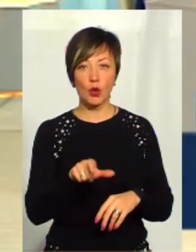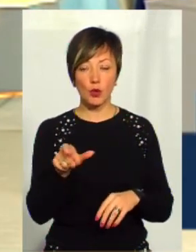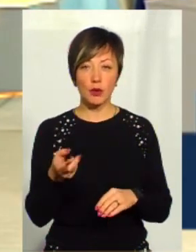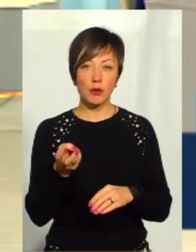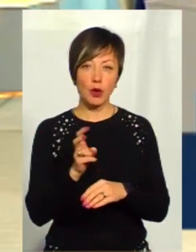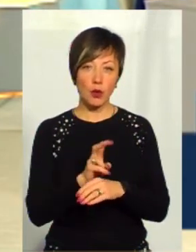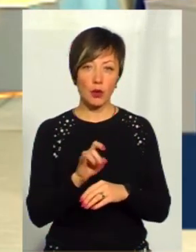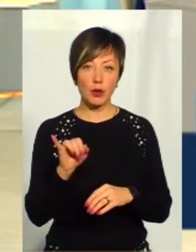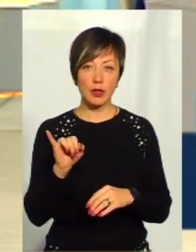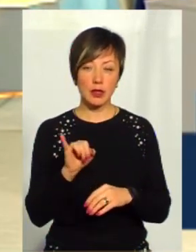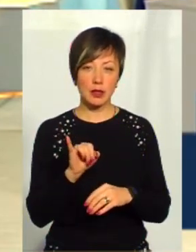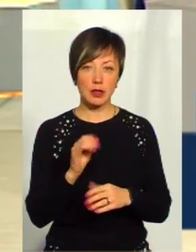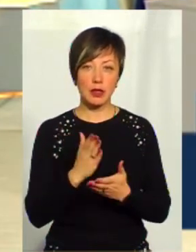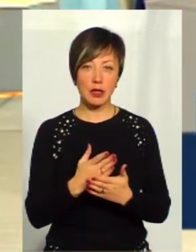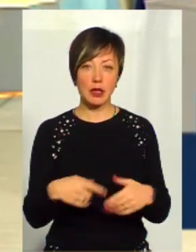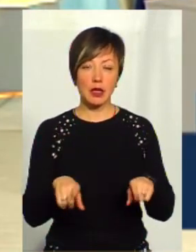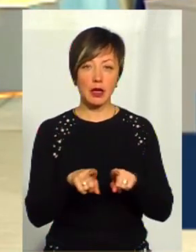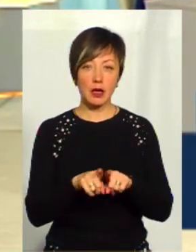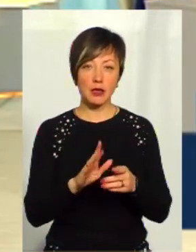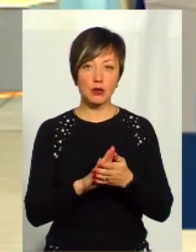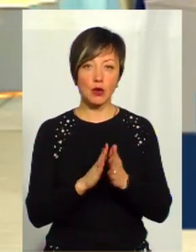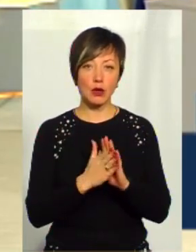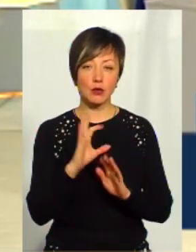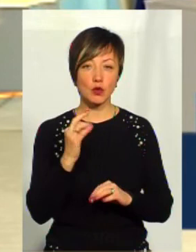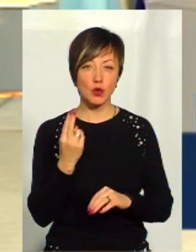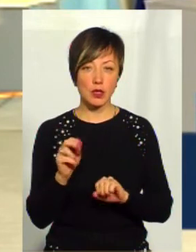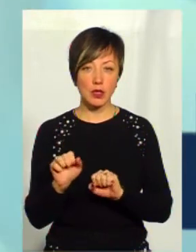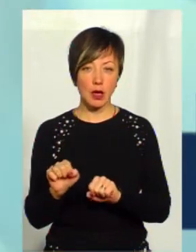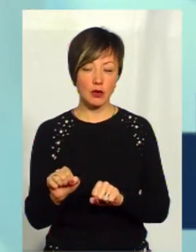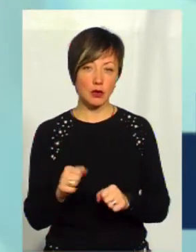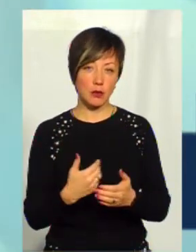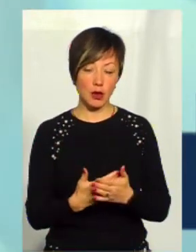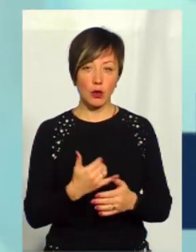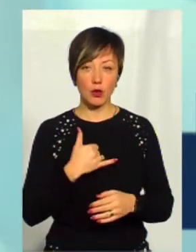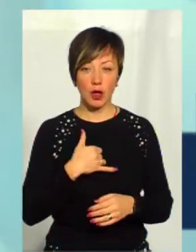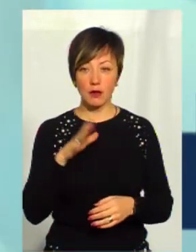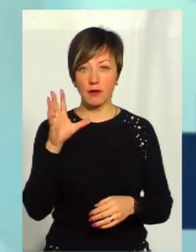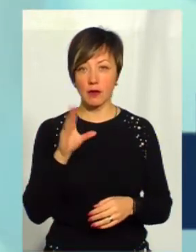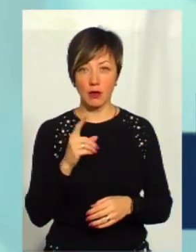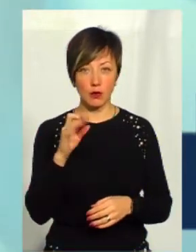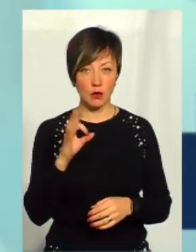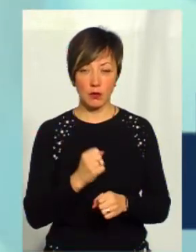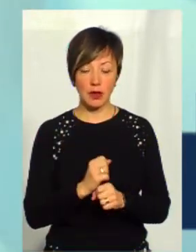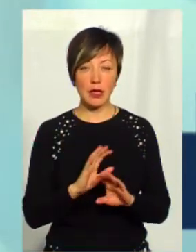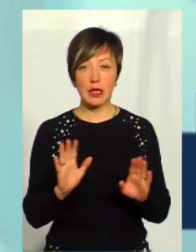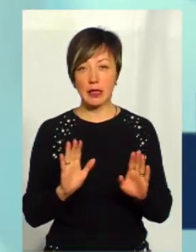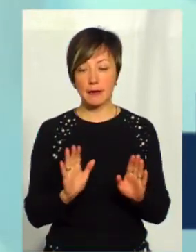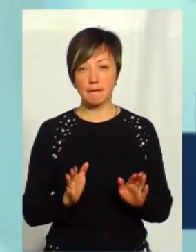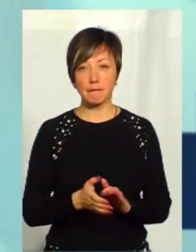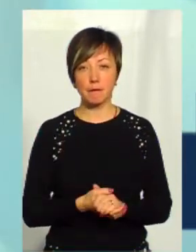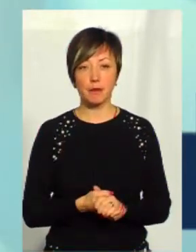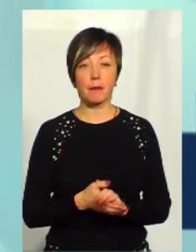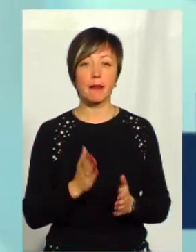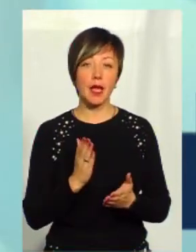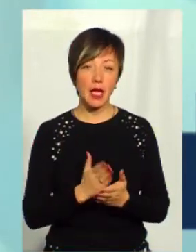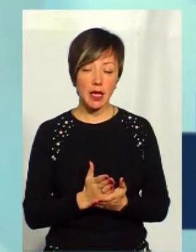приходять, і в принципі є така ситуація і по соціальному захисту. Я не хотів би сказати, що от у нас повністю все, а от десь хтось не